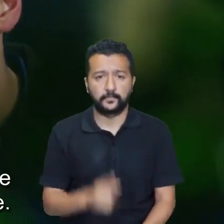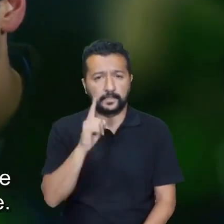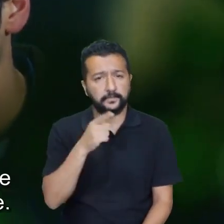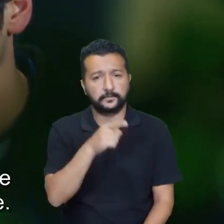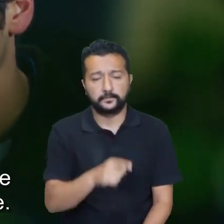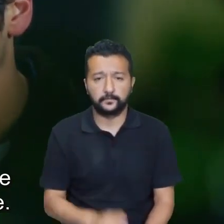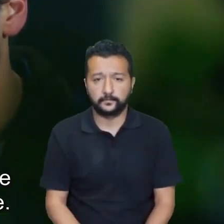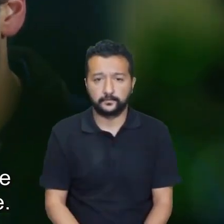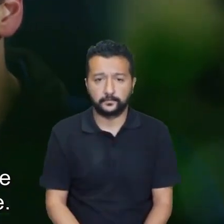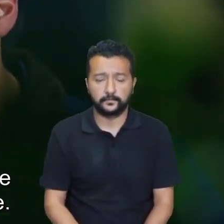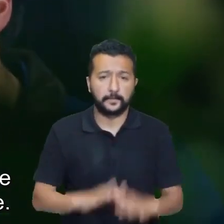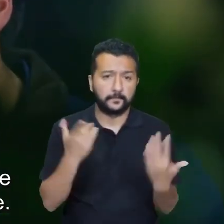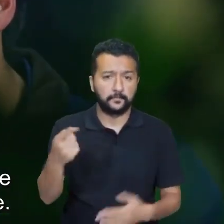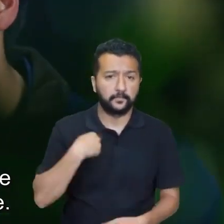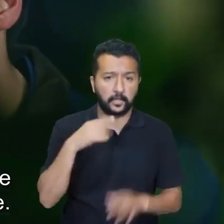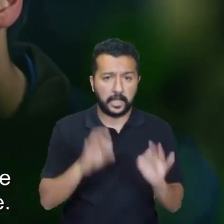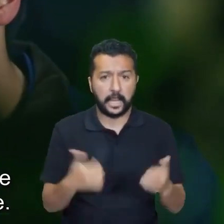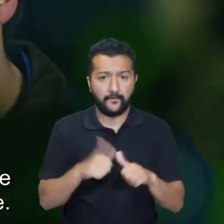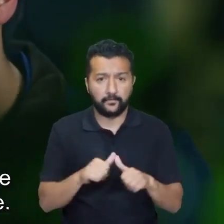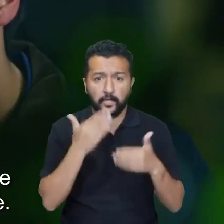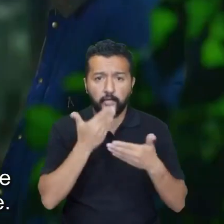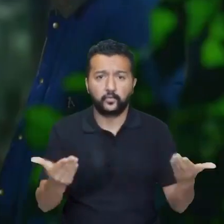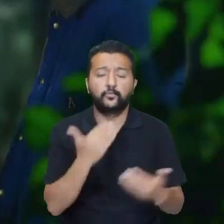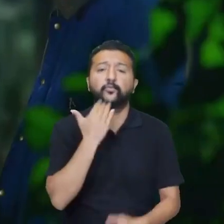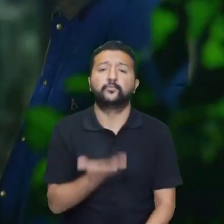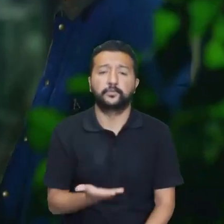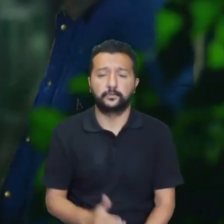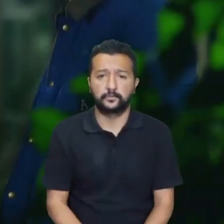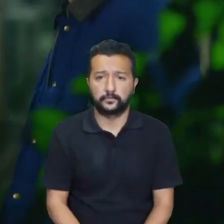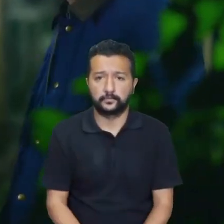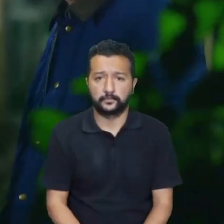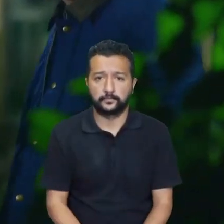Itır. Ya biz bu halde evlendiğimizi söyleyemeyiz.